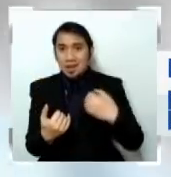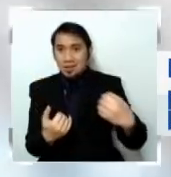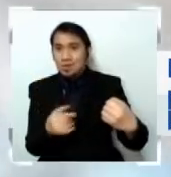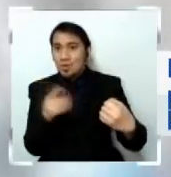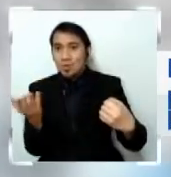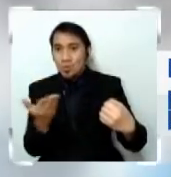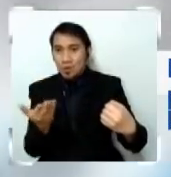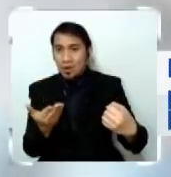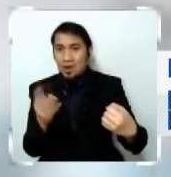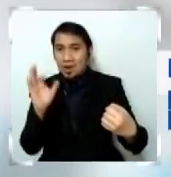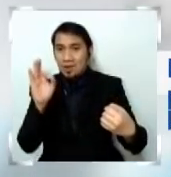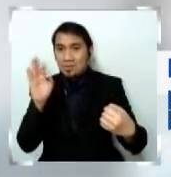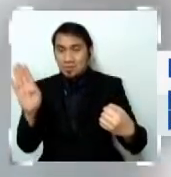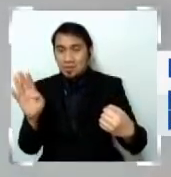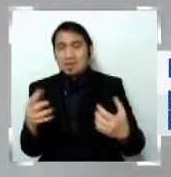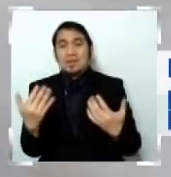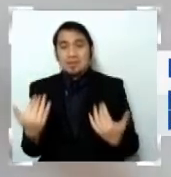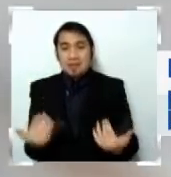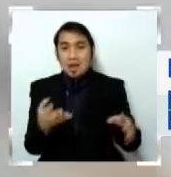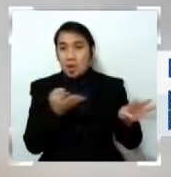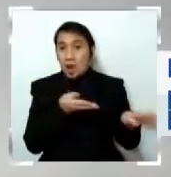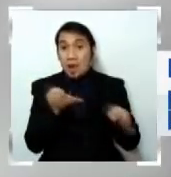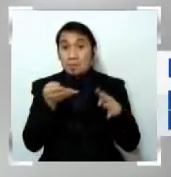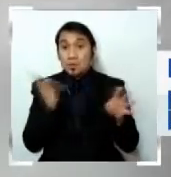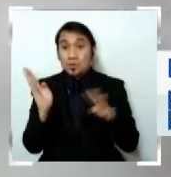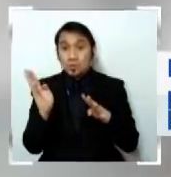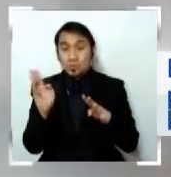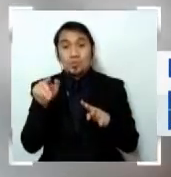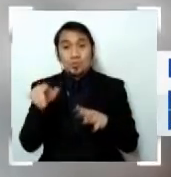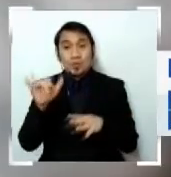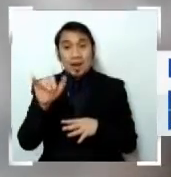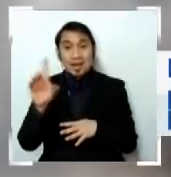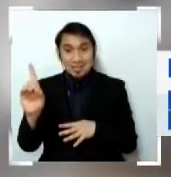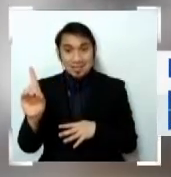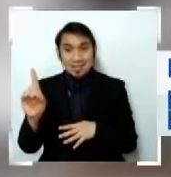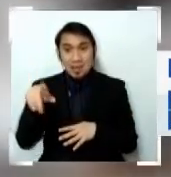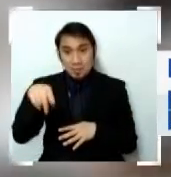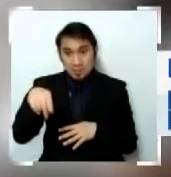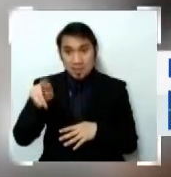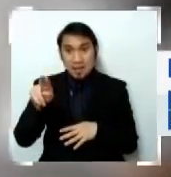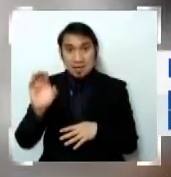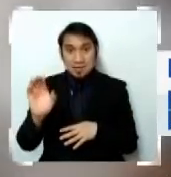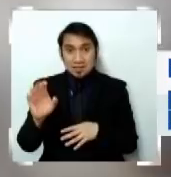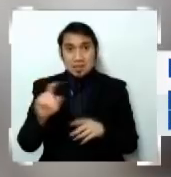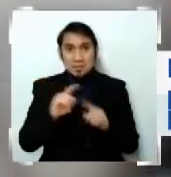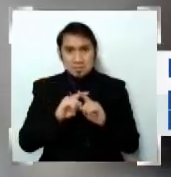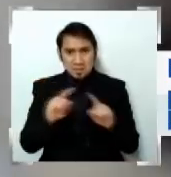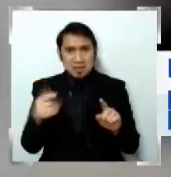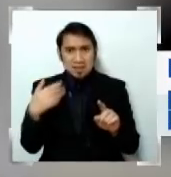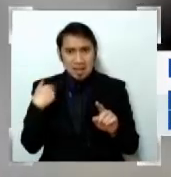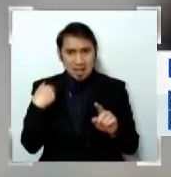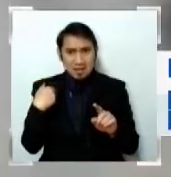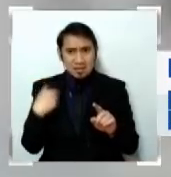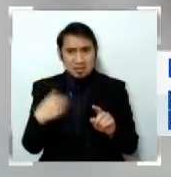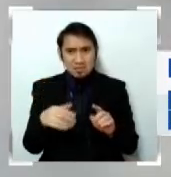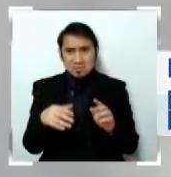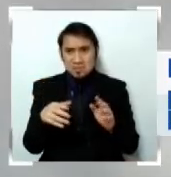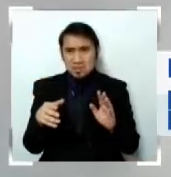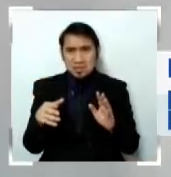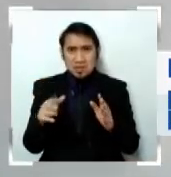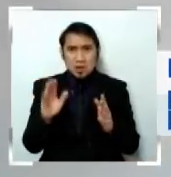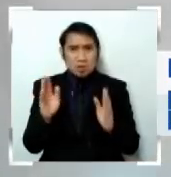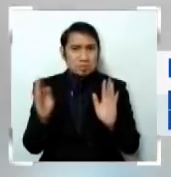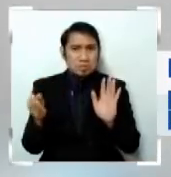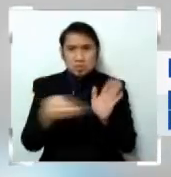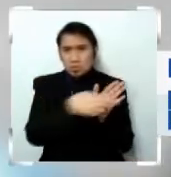Ayon sa biktima, in-upload nga niya noon sa social media ang kanyang PRC ID pero tinakpan naman daw niya ang ilang mahalagang detalye ng ID. Pero